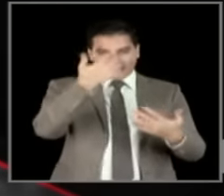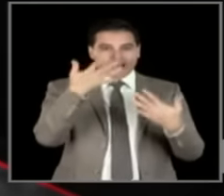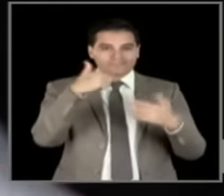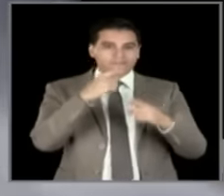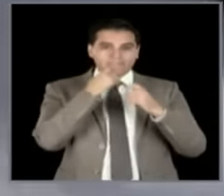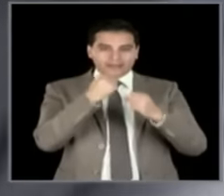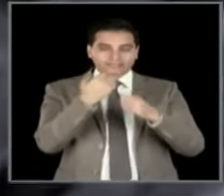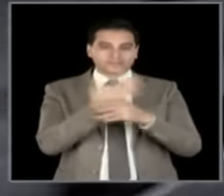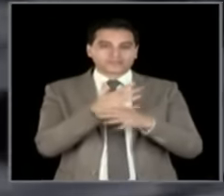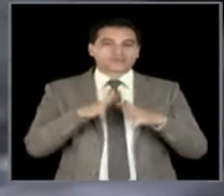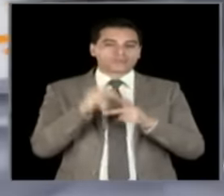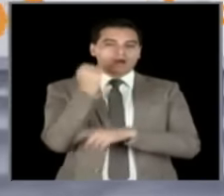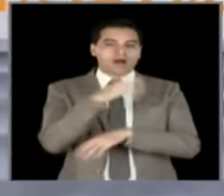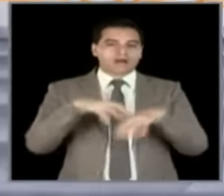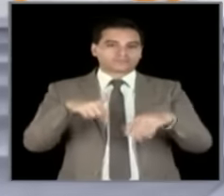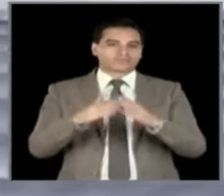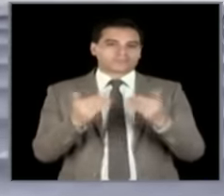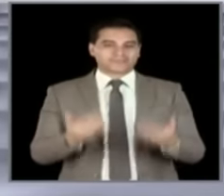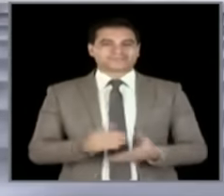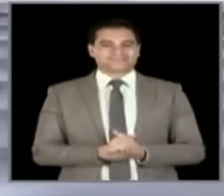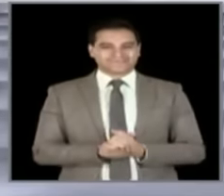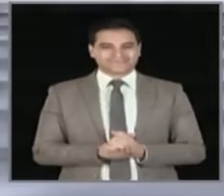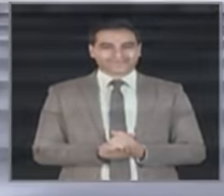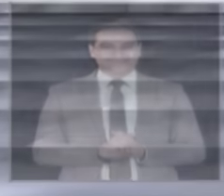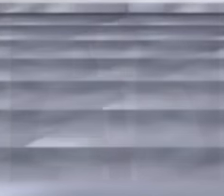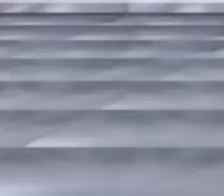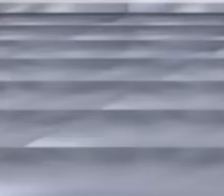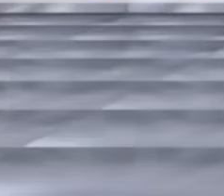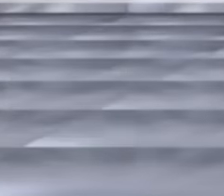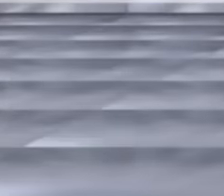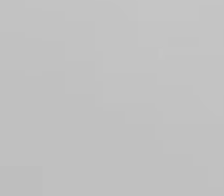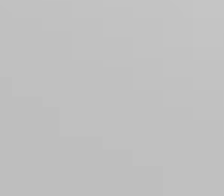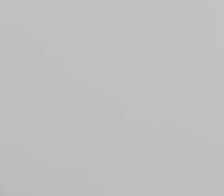جنيه في خزنة البنك الأهلي لتطوير الكرة المصرية.